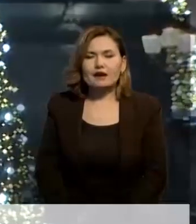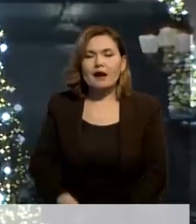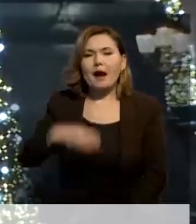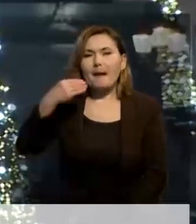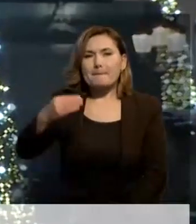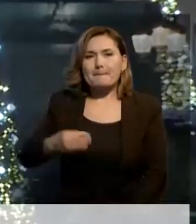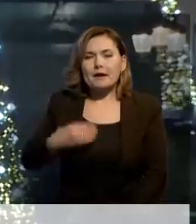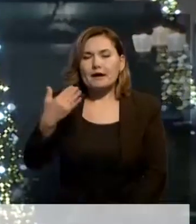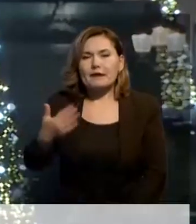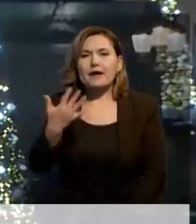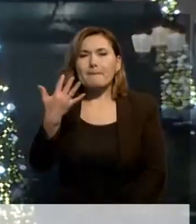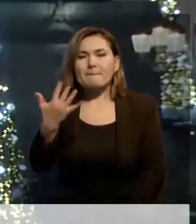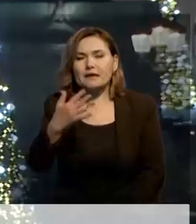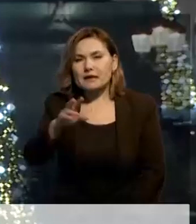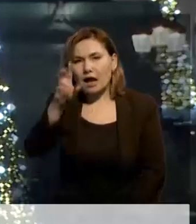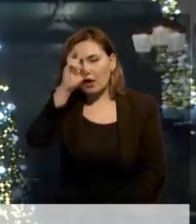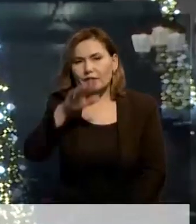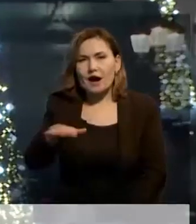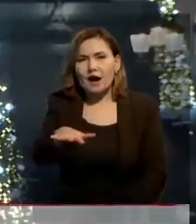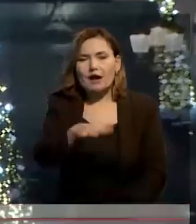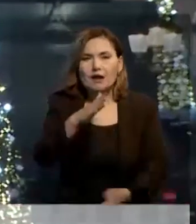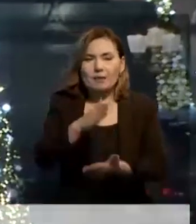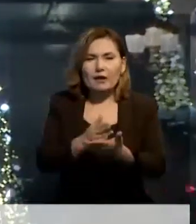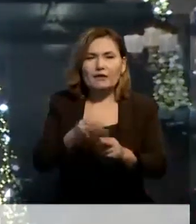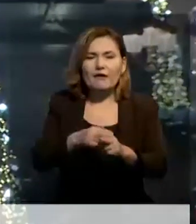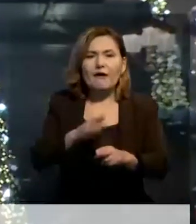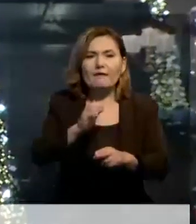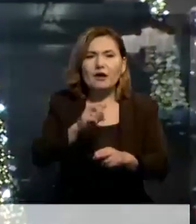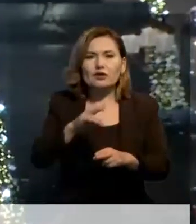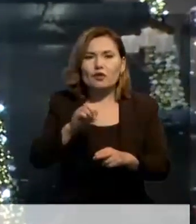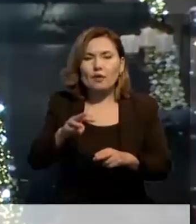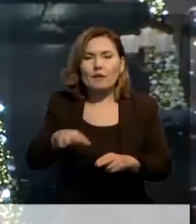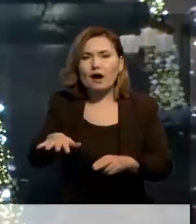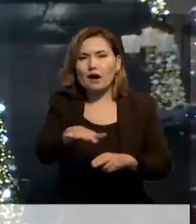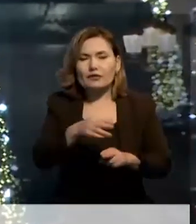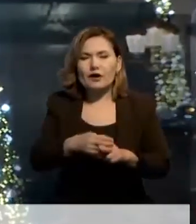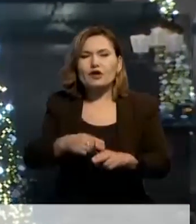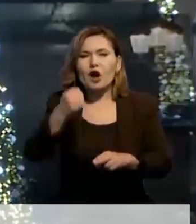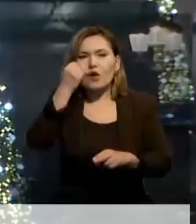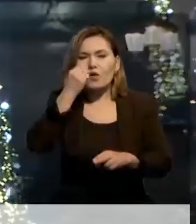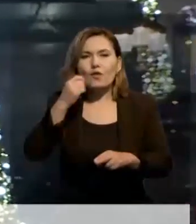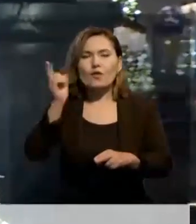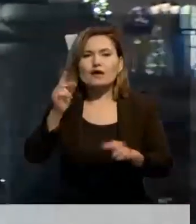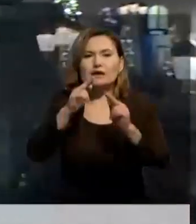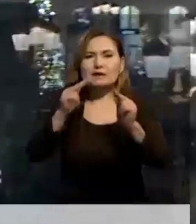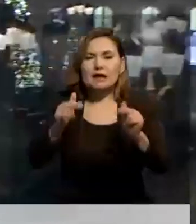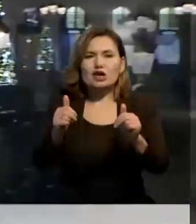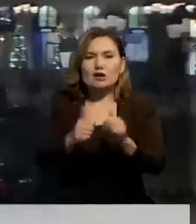Парижде 5 корольдік алаң болса, соның бірі осы Вандом алаңы. Бұл ауданда көне сарай көп, соның бірінде